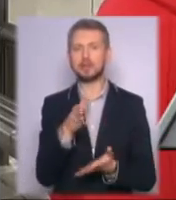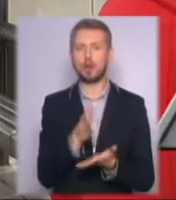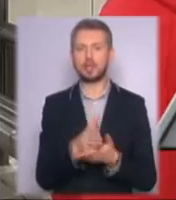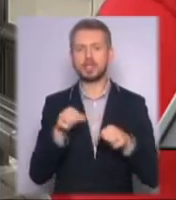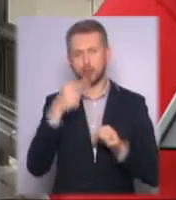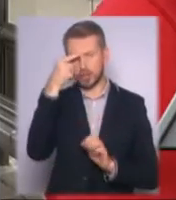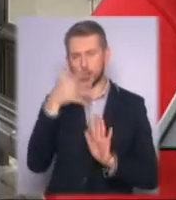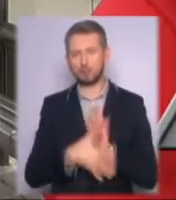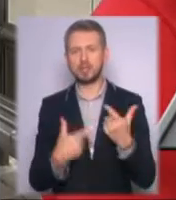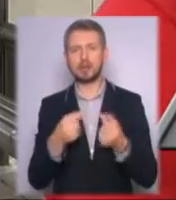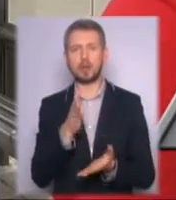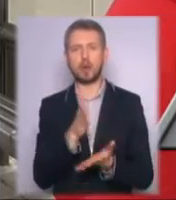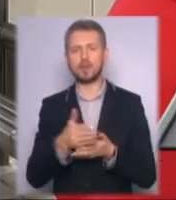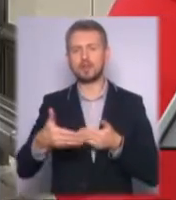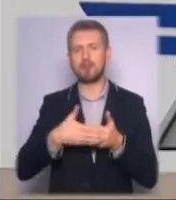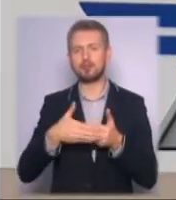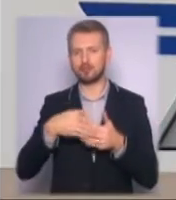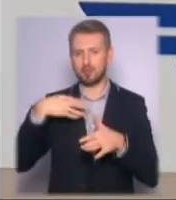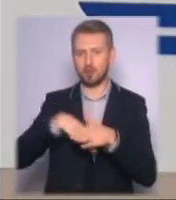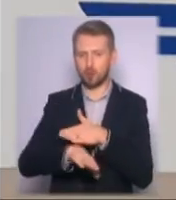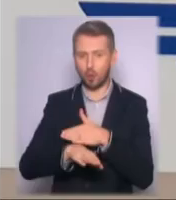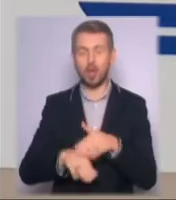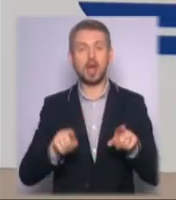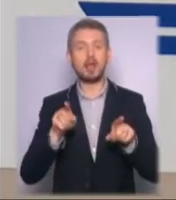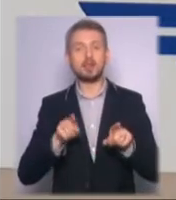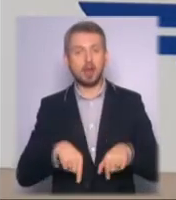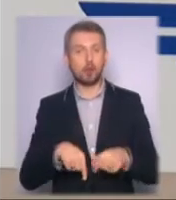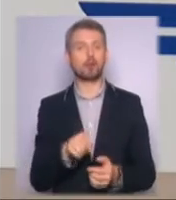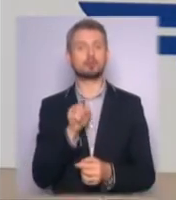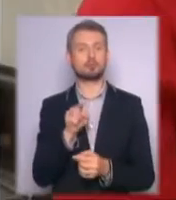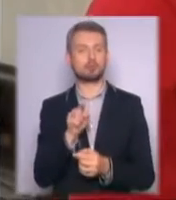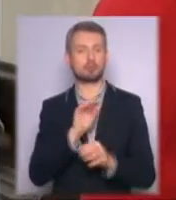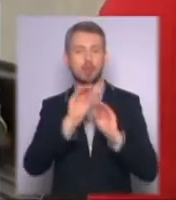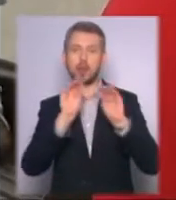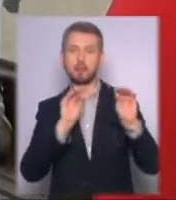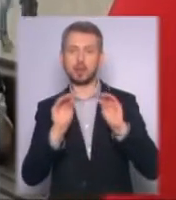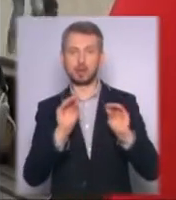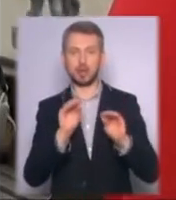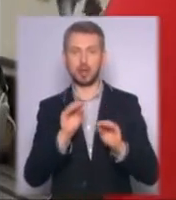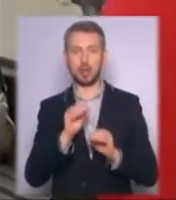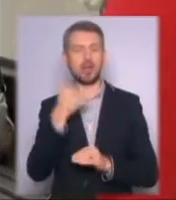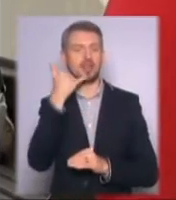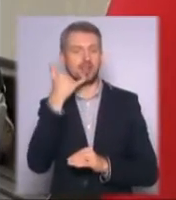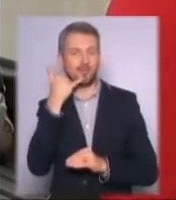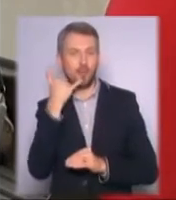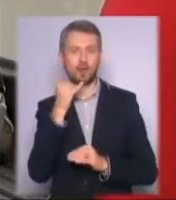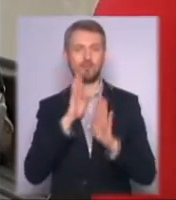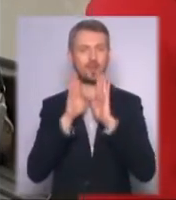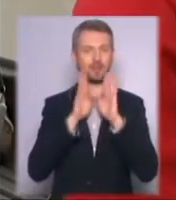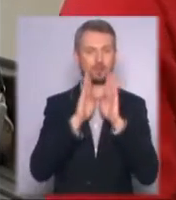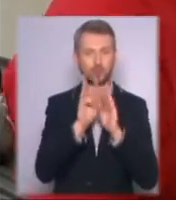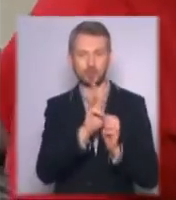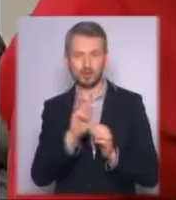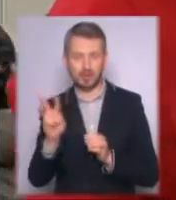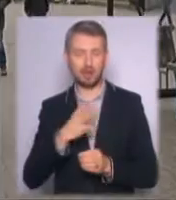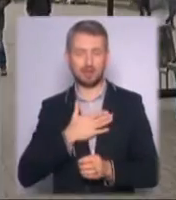де знаходиться найближча станція метро. Також на них розміщені гаряча лінія, сторінка в Фейсбуці, сайт